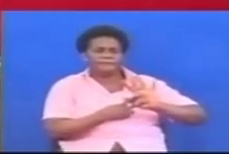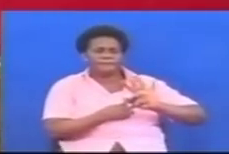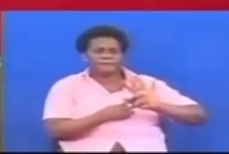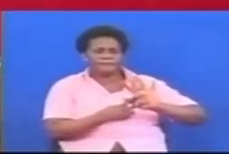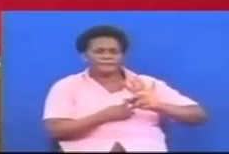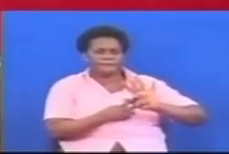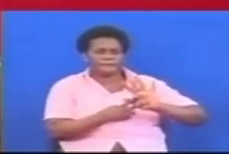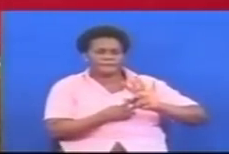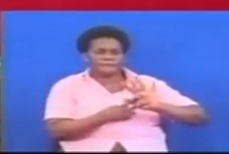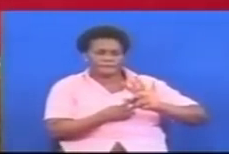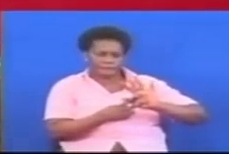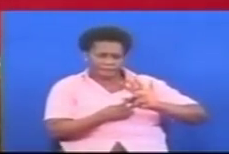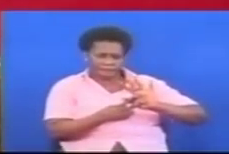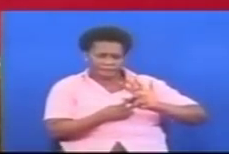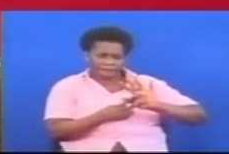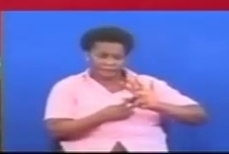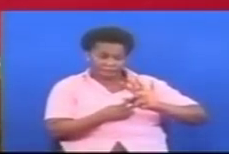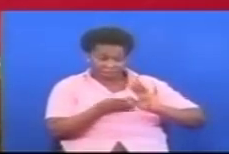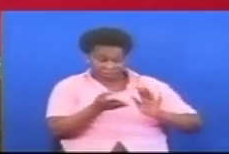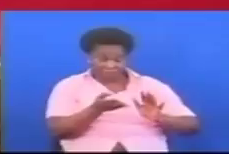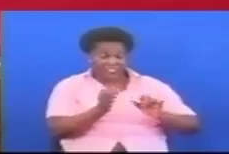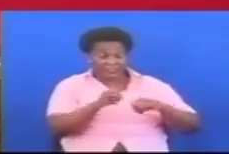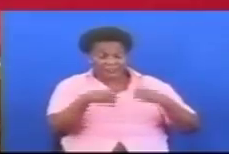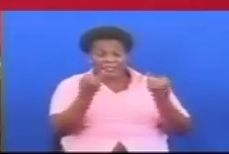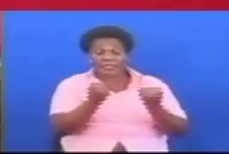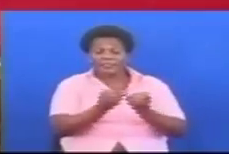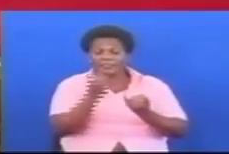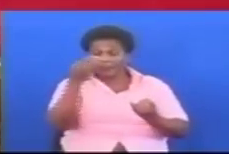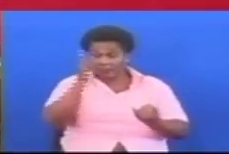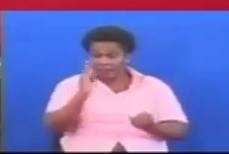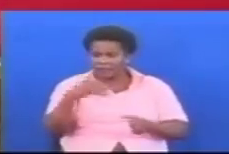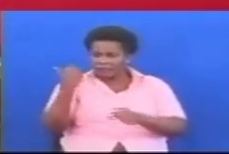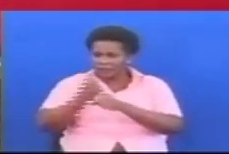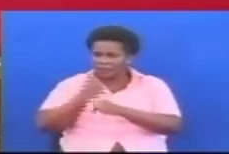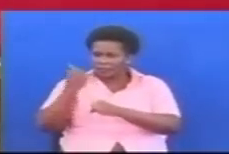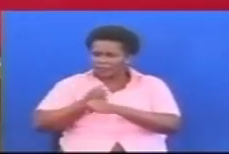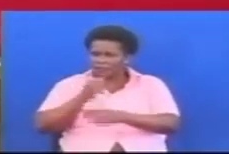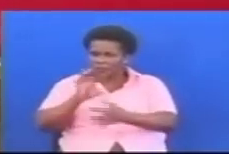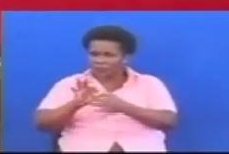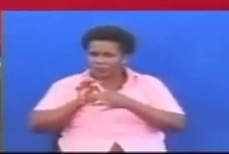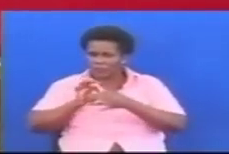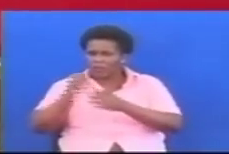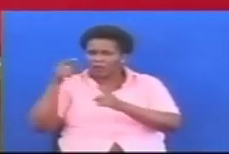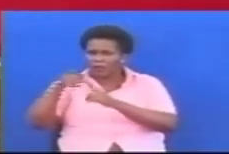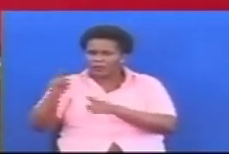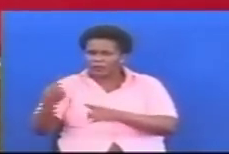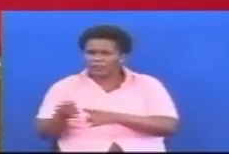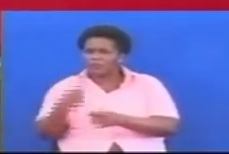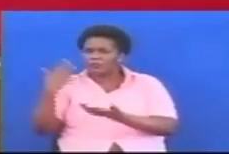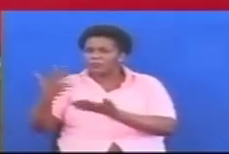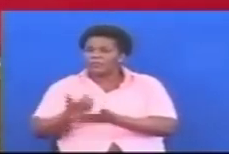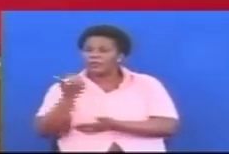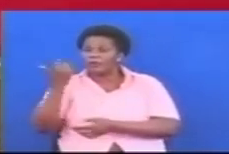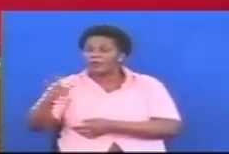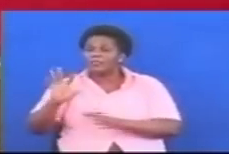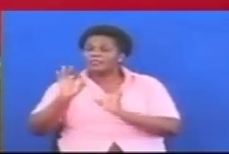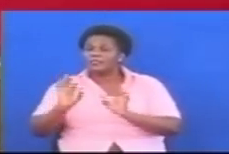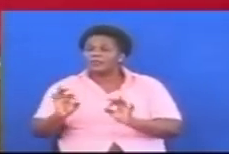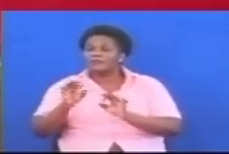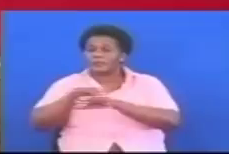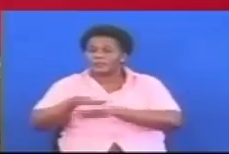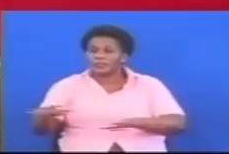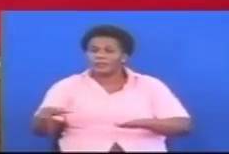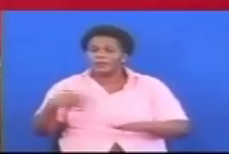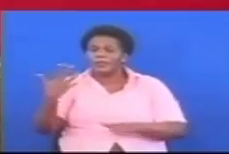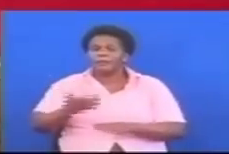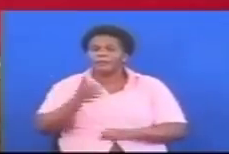taasisi ya serikali kufanya kazi kwa ushirikiano ili kufanikisha upatikanaji wa huduma za maji safi na salama kwa mazingira kwa haraka. Kwa